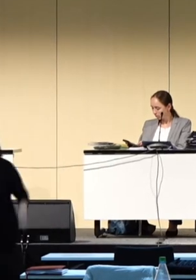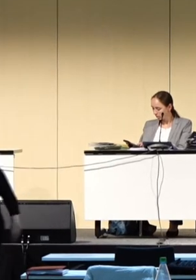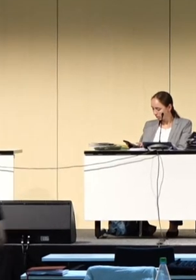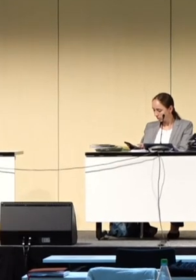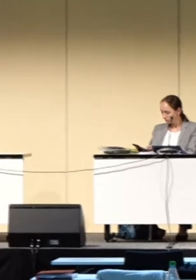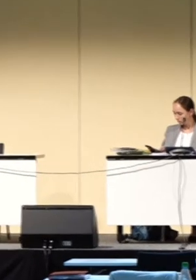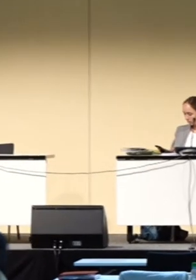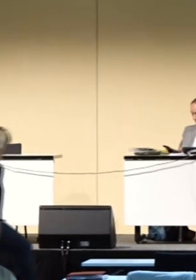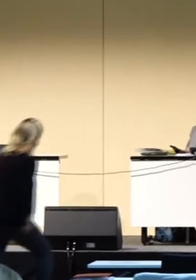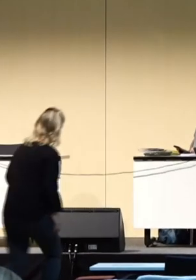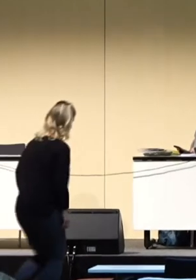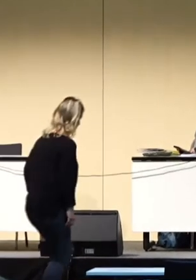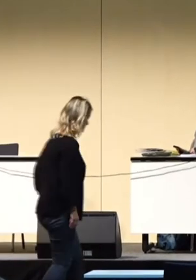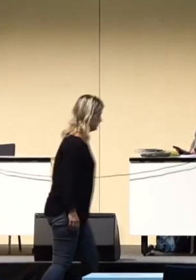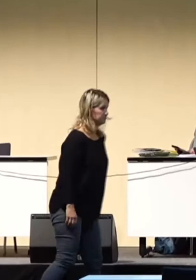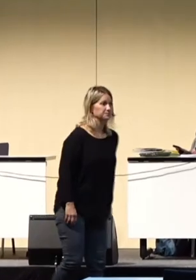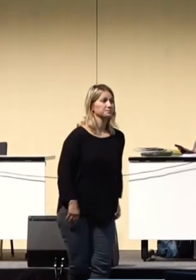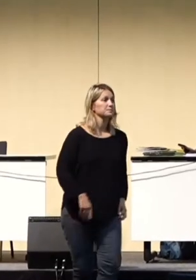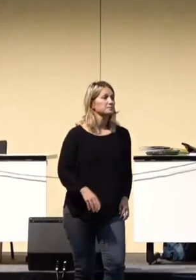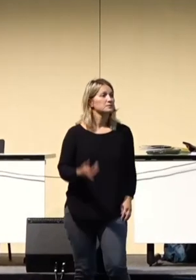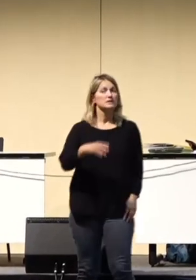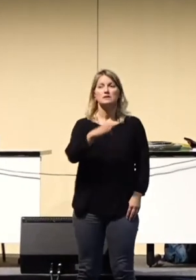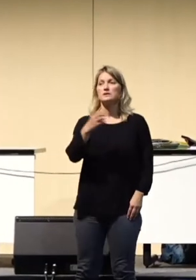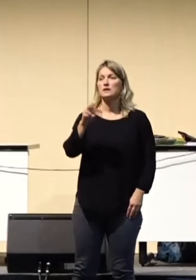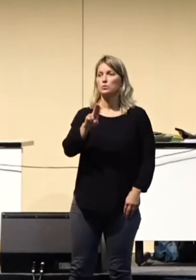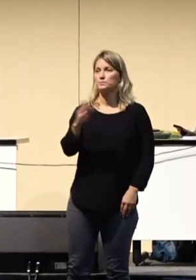So, wir setzen fort mit der CDU-Fraktion. Frau Wagner.